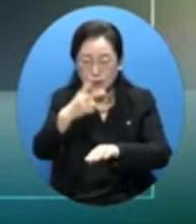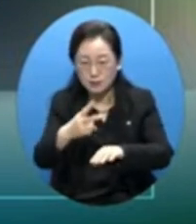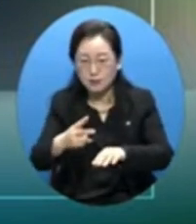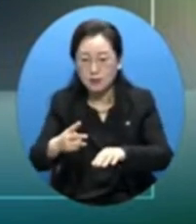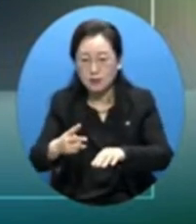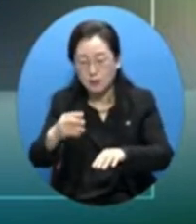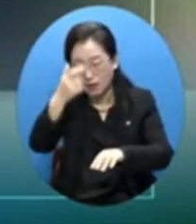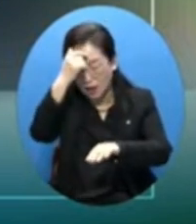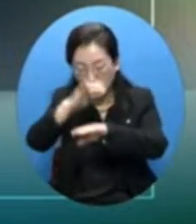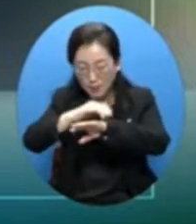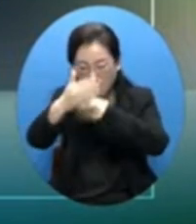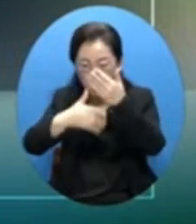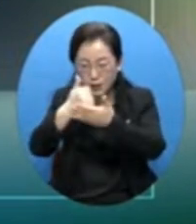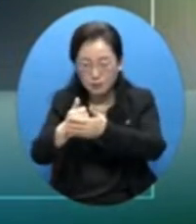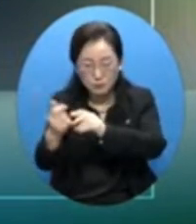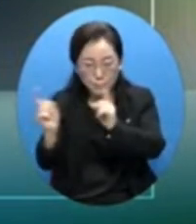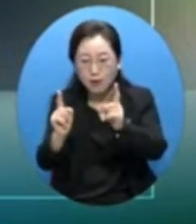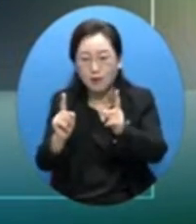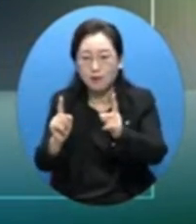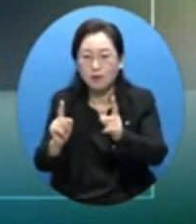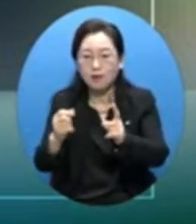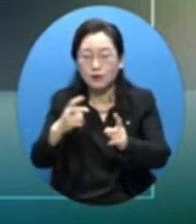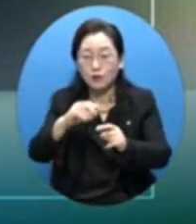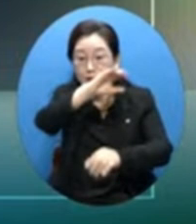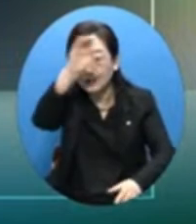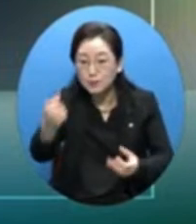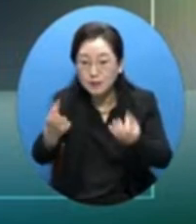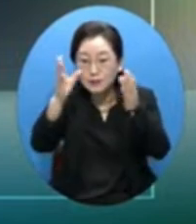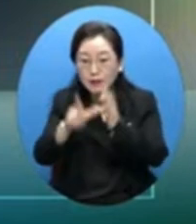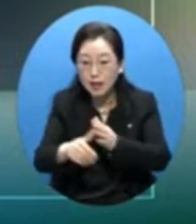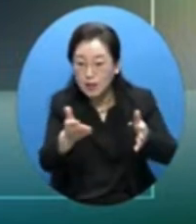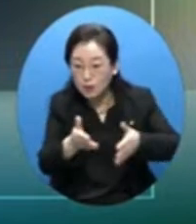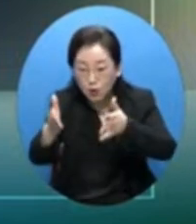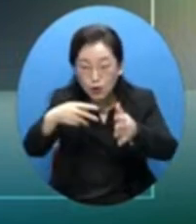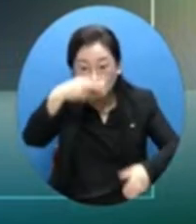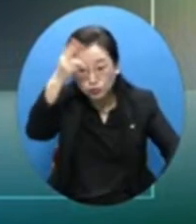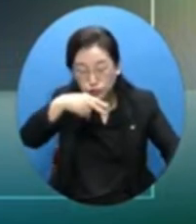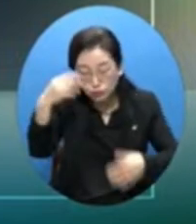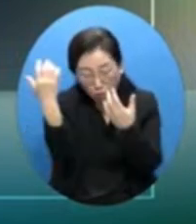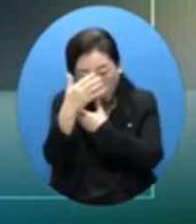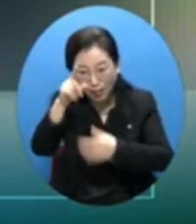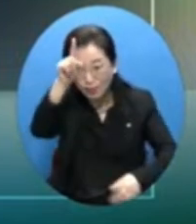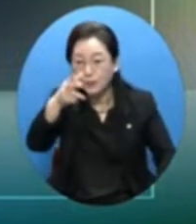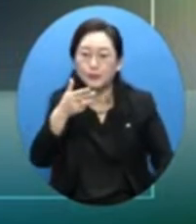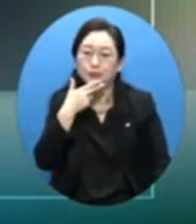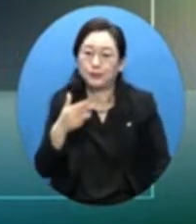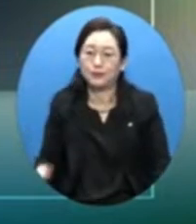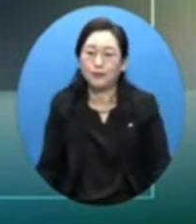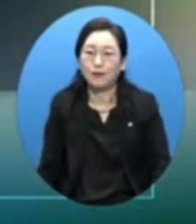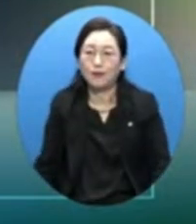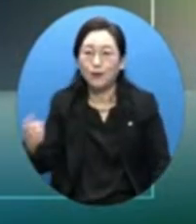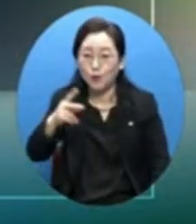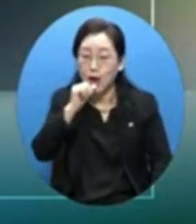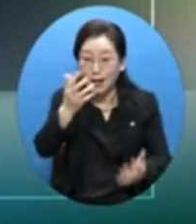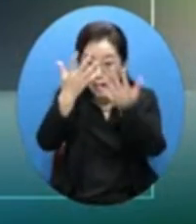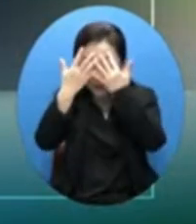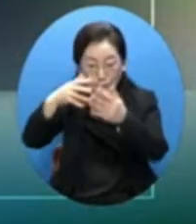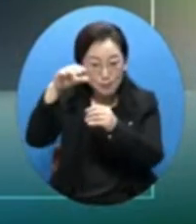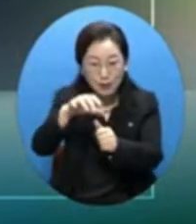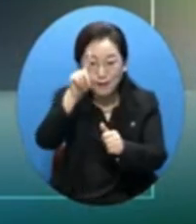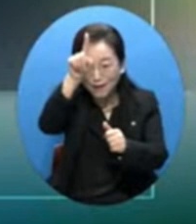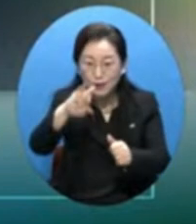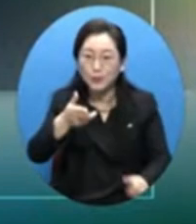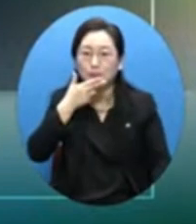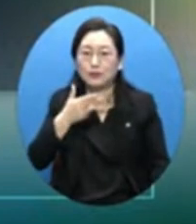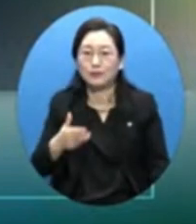기록들이 채워졌다. 크리스마스 이브에 에버데이시 거리에서 술 취한 사람을 찾아볼 수 없었으며 당일 감옥에 갇혀있는 죄수가 한